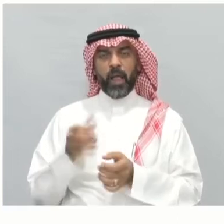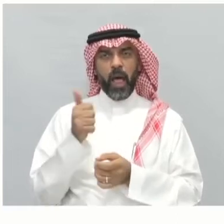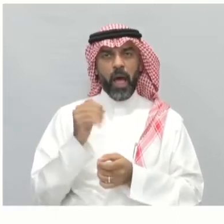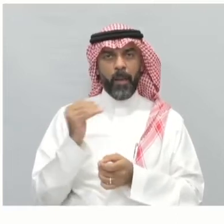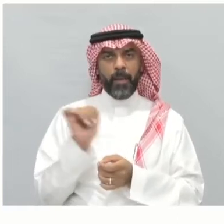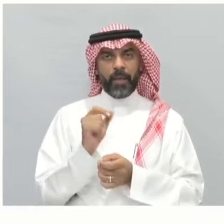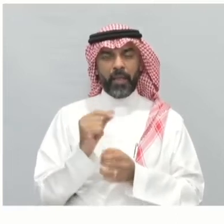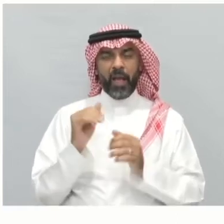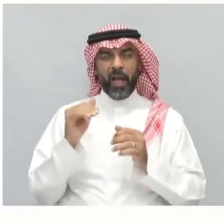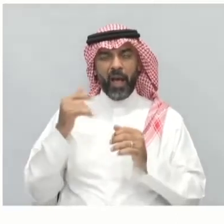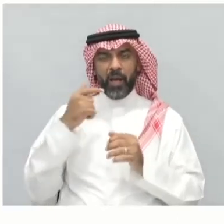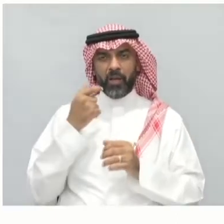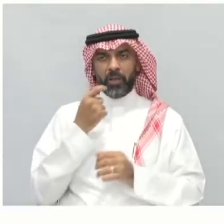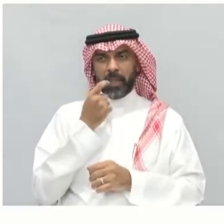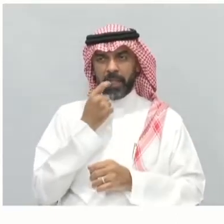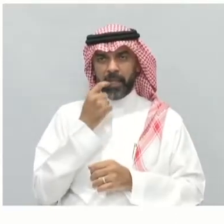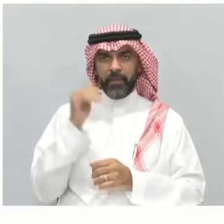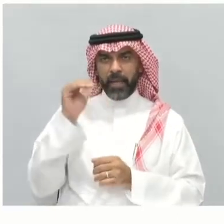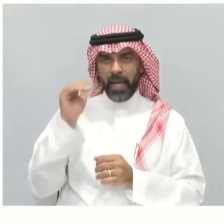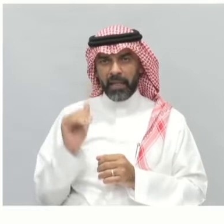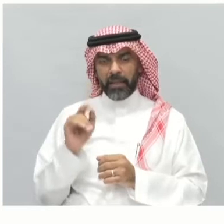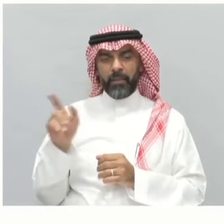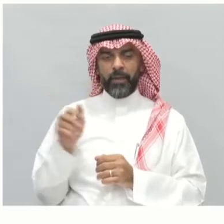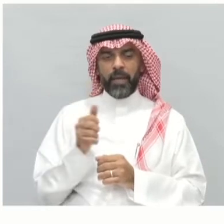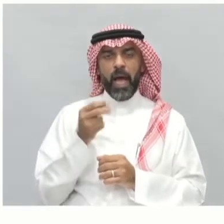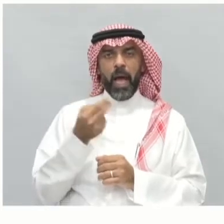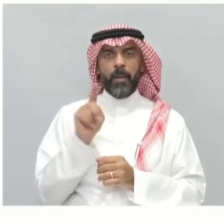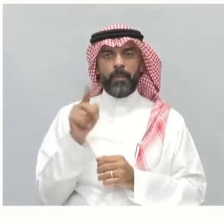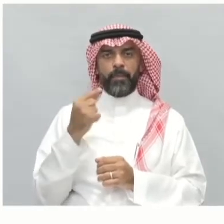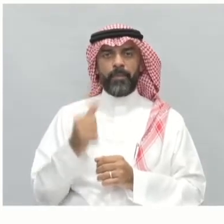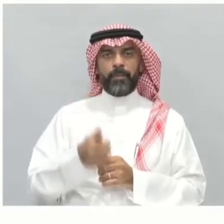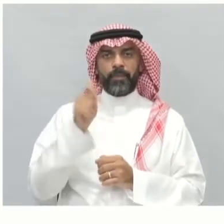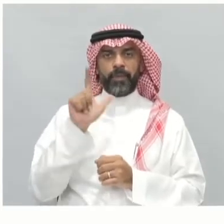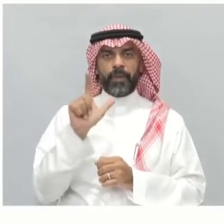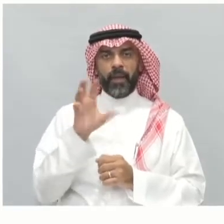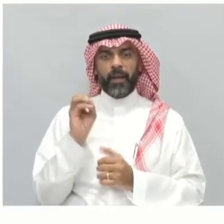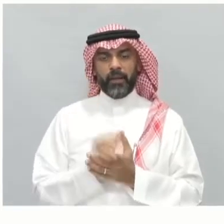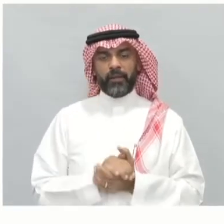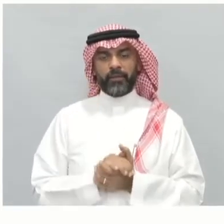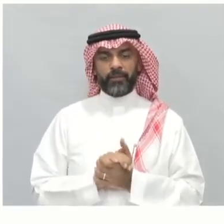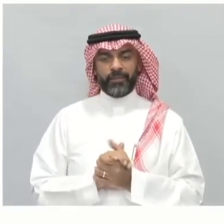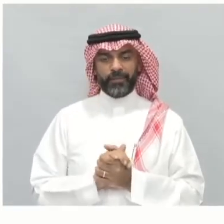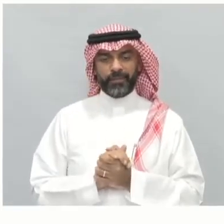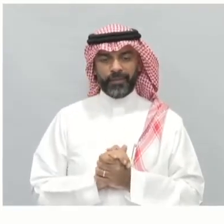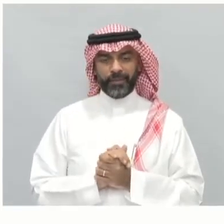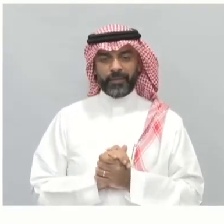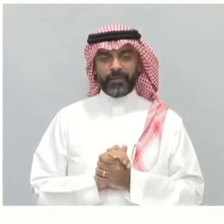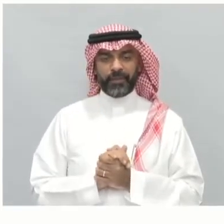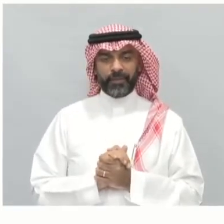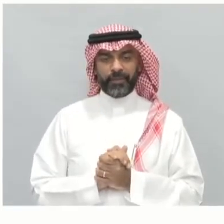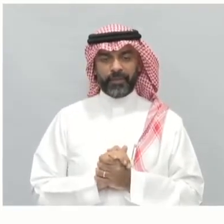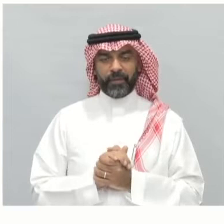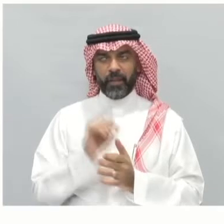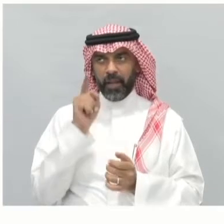الله كيف يترتب الاخوان لاحظ الان بعد ما حددت المعطيات اصبحت المساله